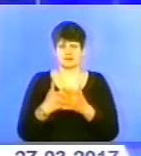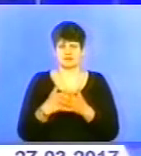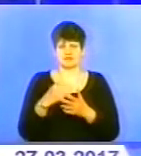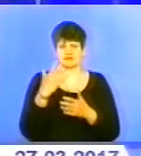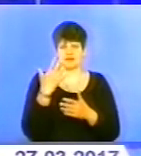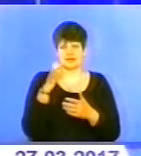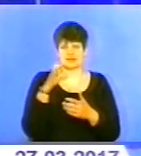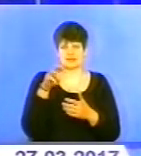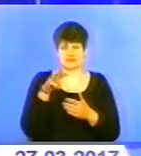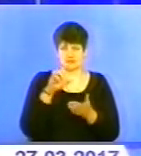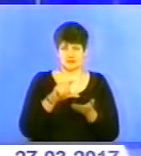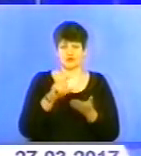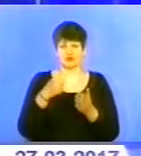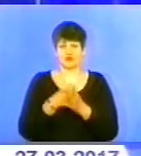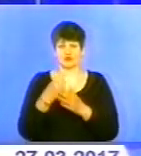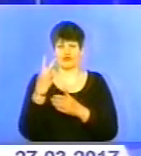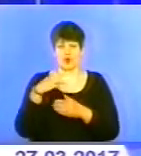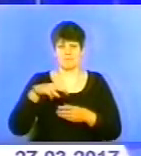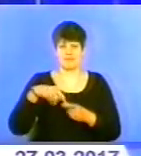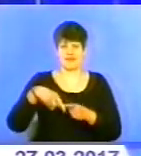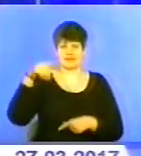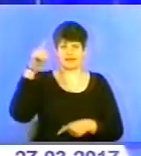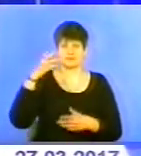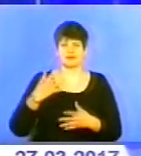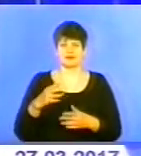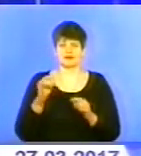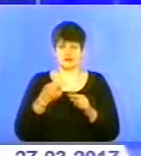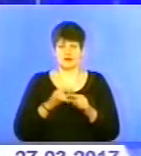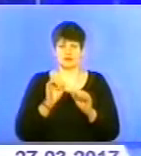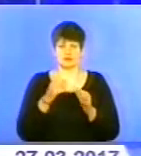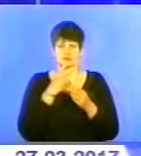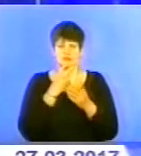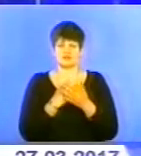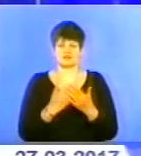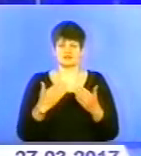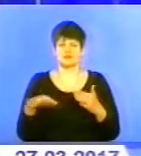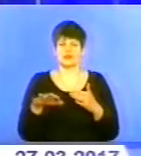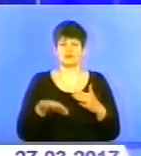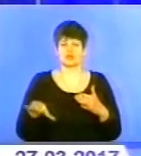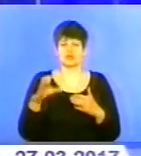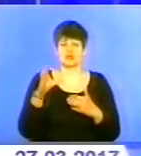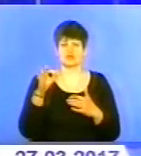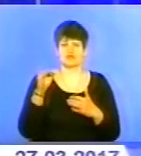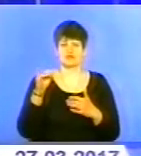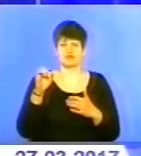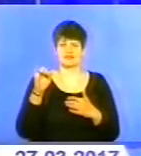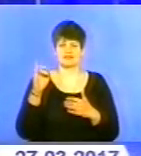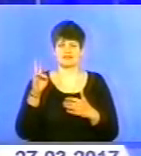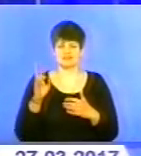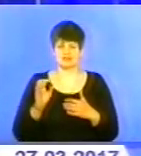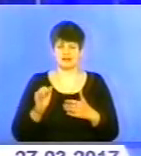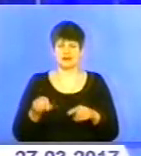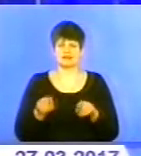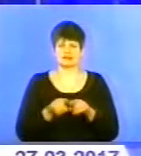2 метрів. Виставку можна буде побачити на Софіївській та Михайлівській площах, а також у парку Володимирська гірка. Загалом в